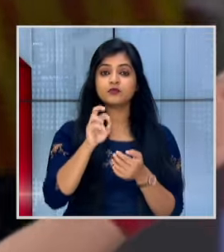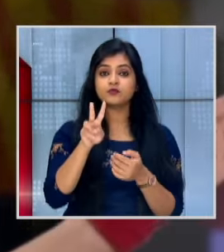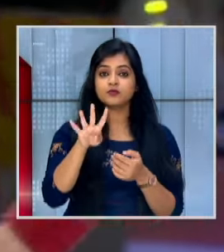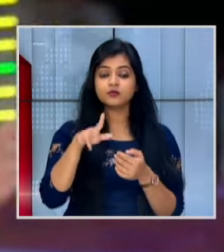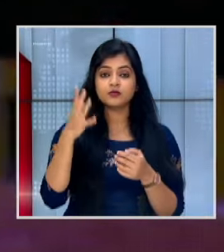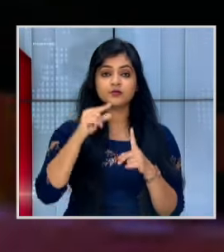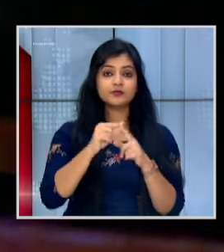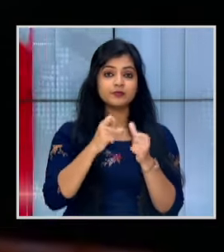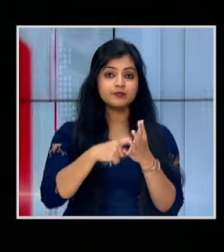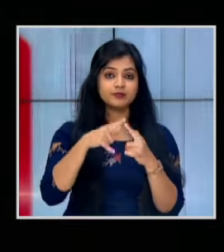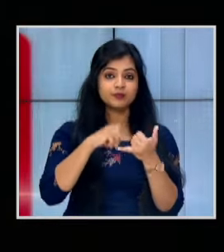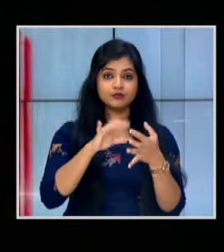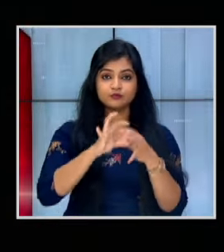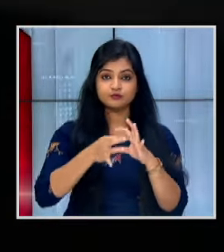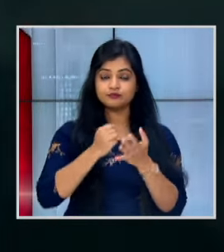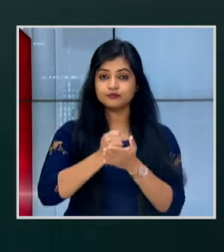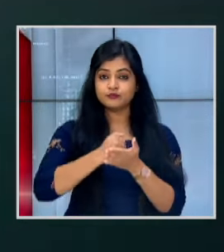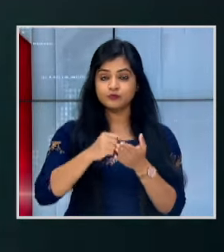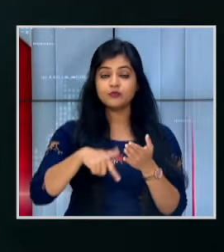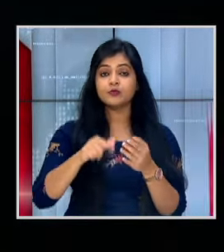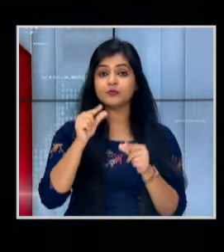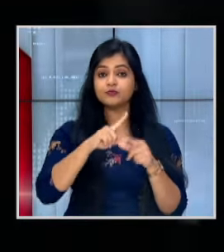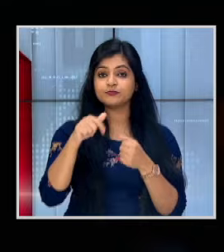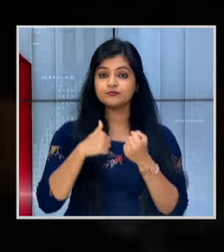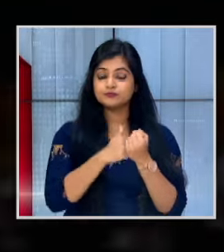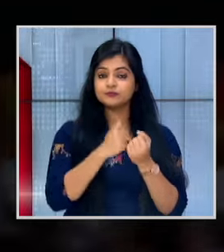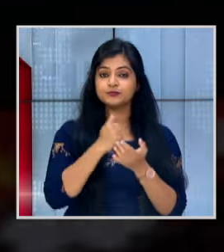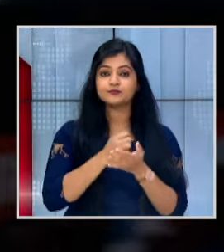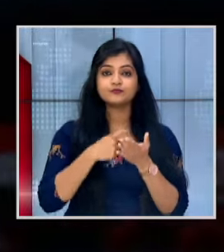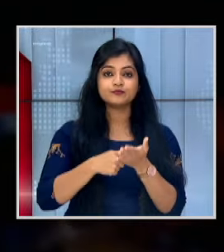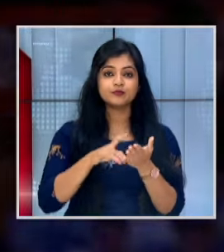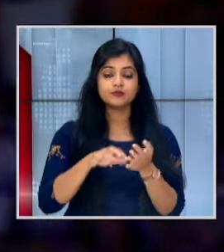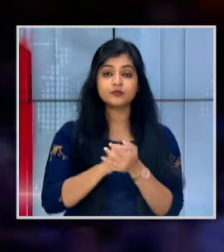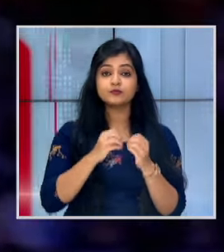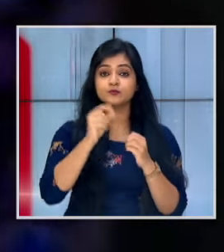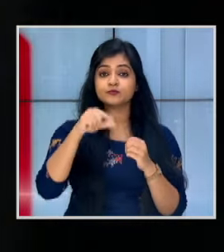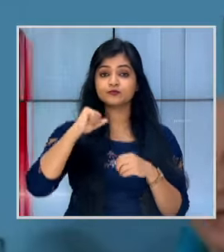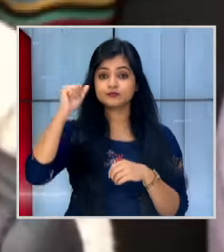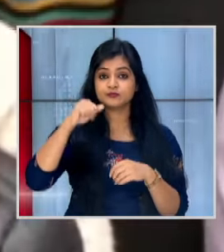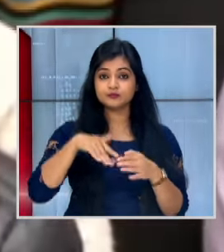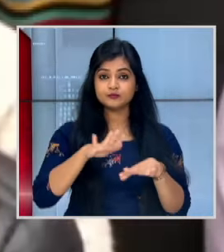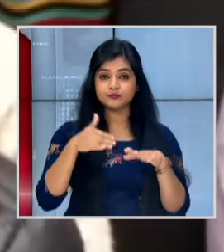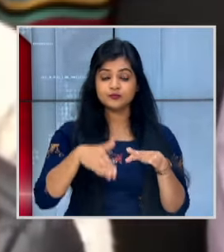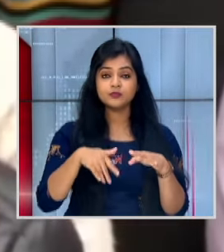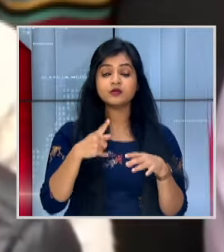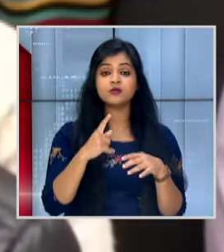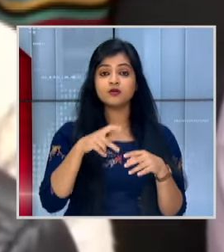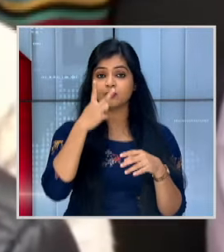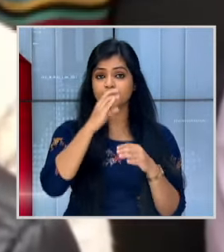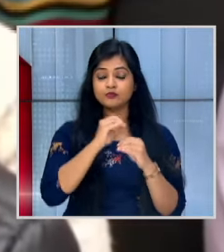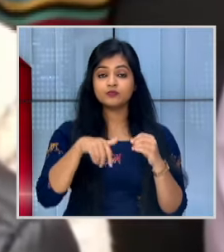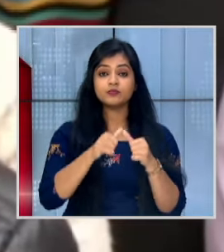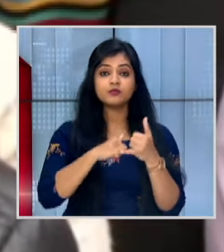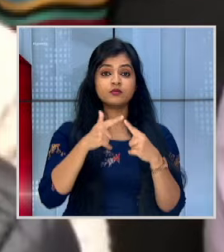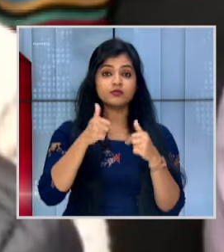ഒളിമ്പിക്സിന് വേണ്ടിയുള്ള തയ്യാറെടുപ്പുകൾക്ക് താരം ആരാധകരുടെ പിന്തുണ തേടി. ബ്രിജ്ഭൂഷൺ ശരൺ സിംഗിനെതിരായ സമരത്തിന്റെ പശ്ചാത്തലത്തിൽ ട്രയൽസ് ഇല്ലാതെ ഏഷ്യൻ